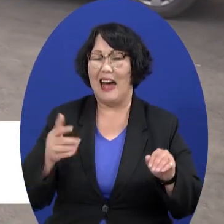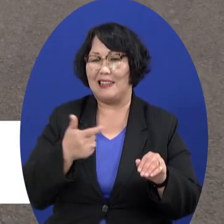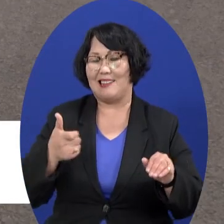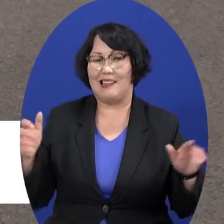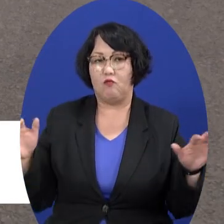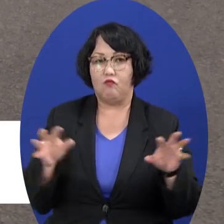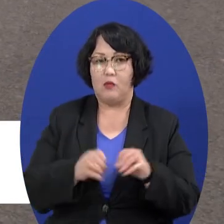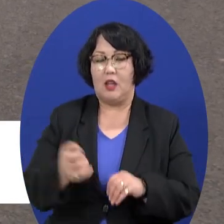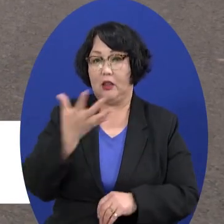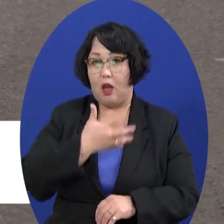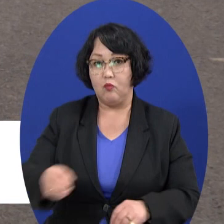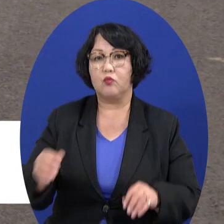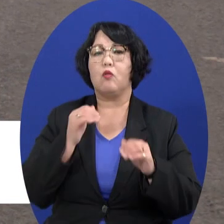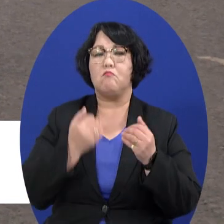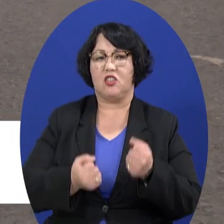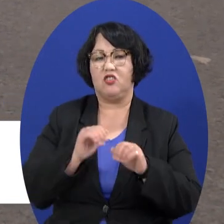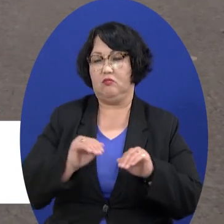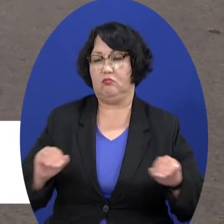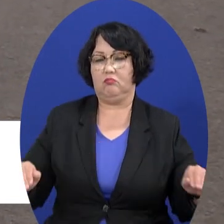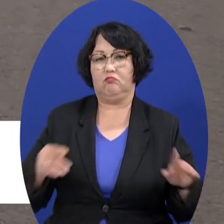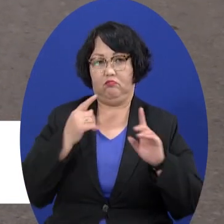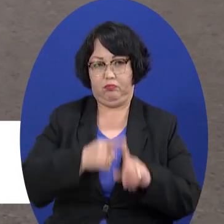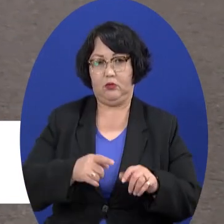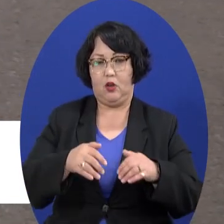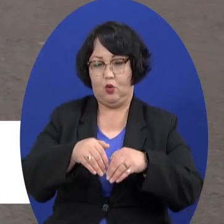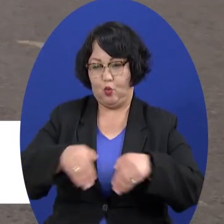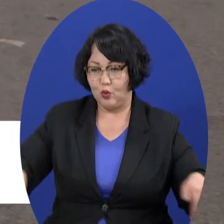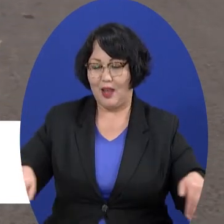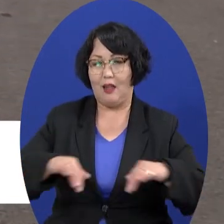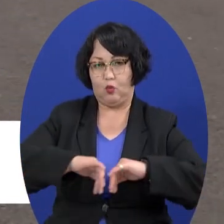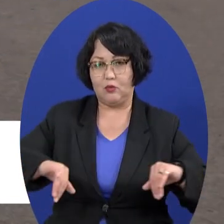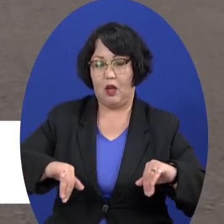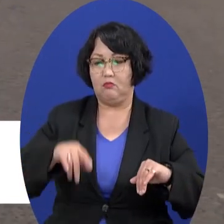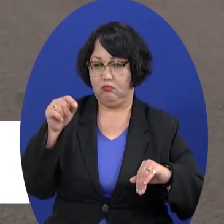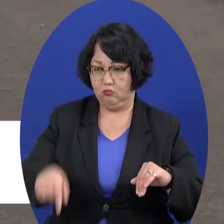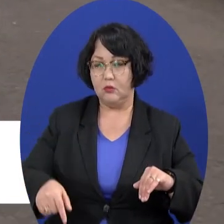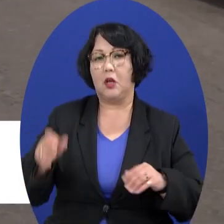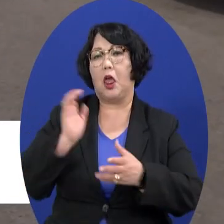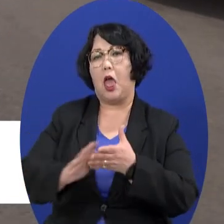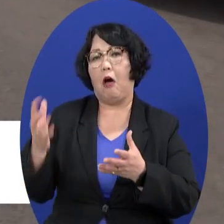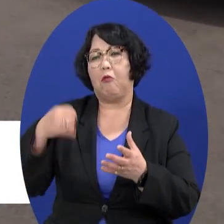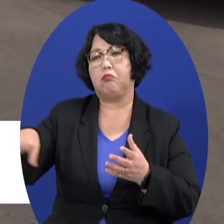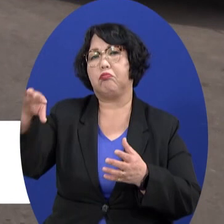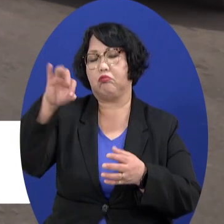талдаа 500 орчим машиныг л тусгай хэсэгт зогсоодох болёо гэсэн шийдэл хурж байгаа юм байна.